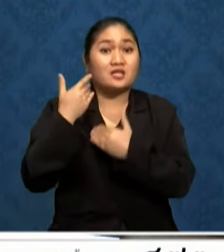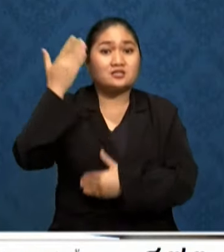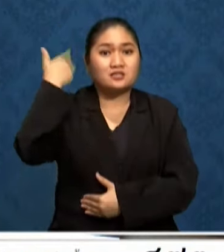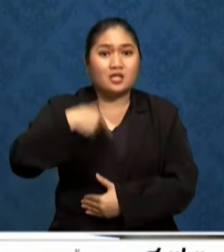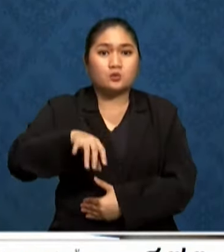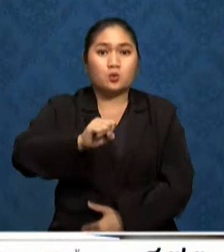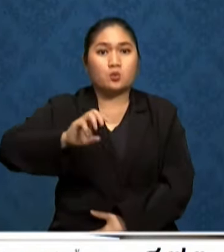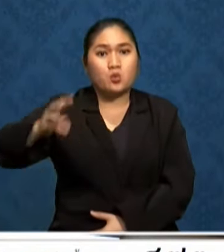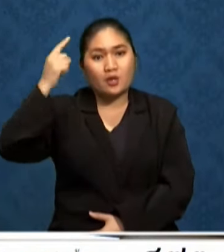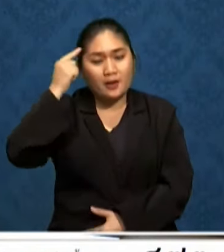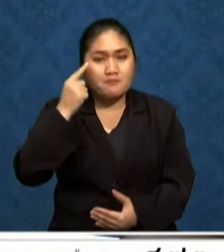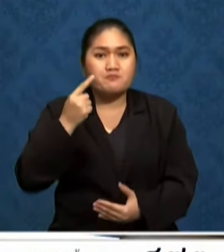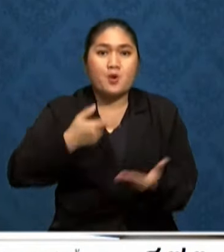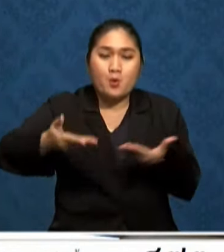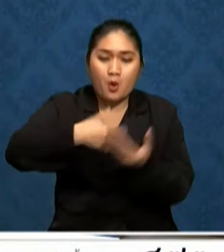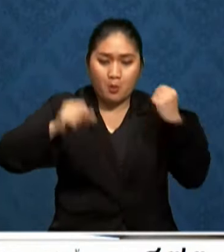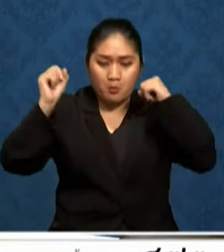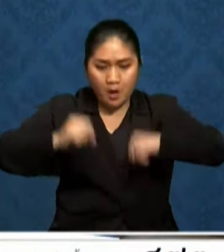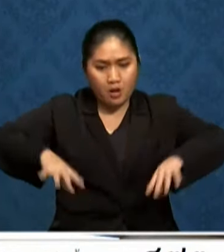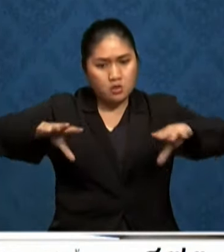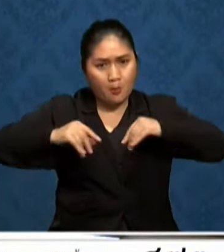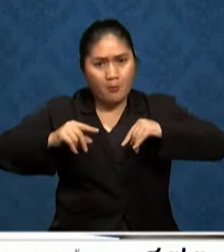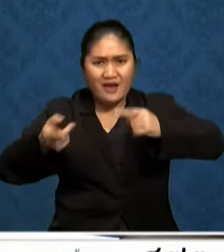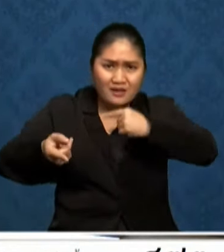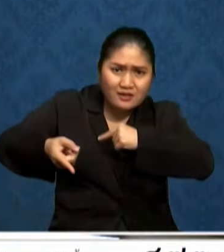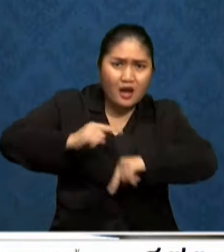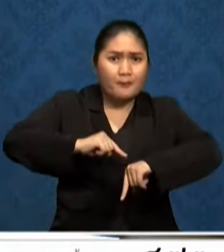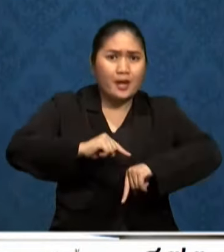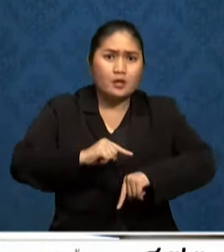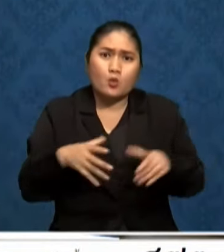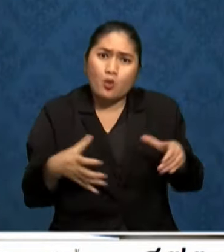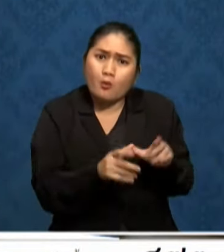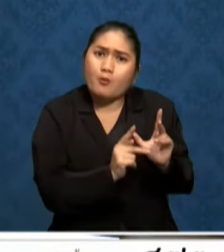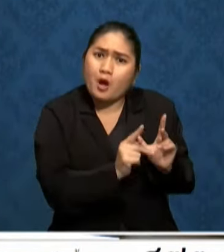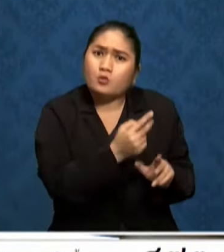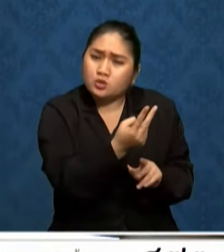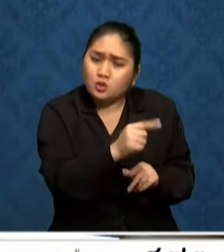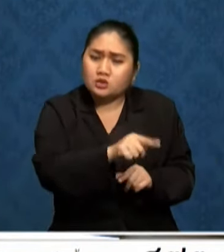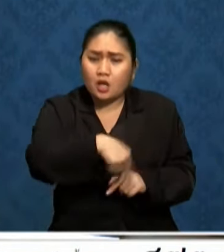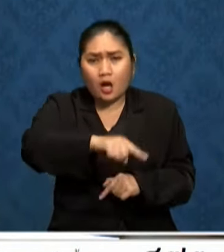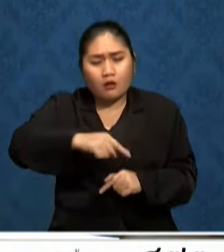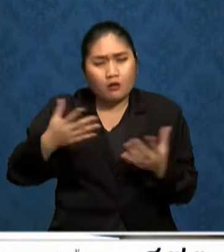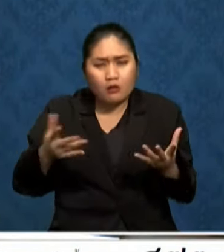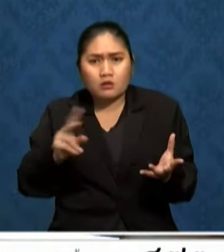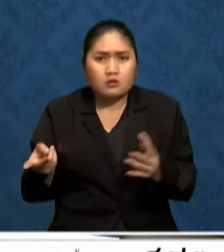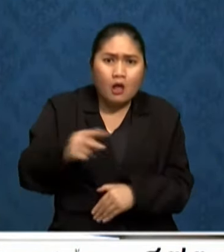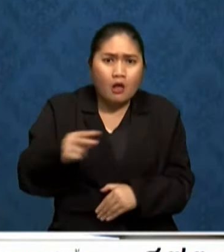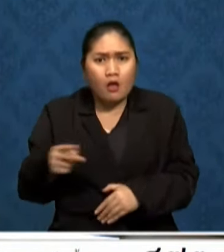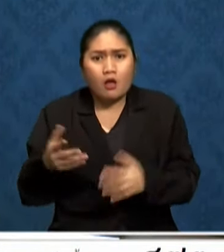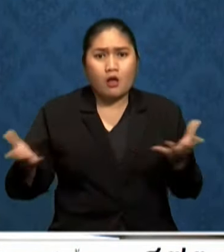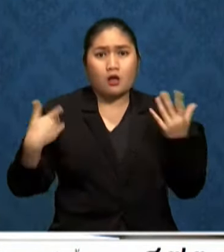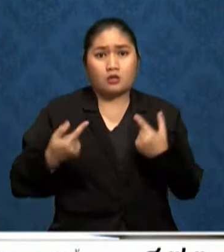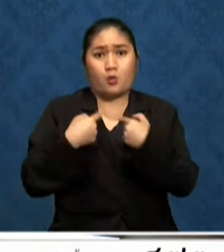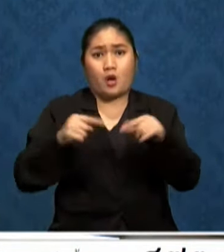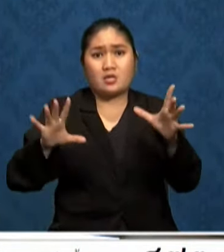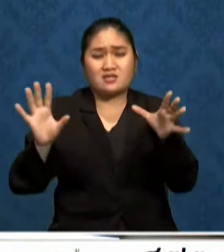ครัทางพทิสภาพานั้นกได้มมติเหชอบให้กลบไปใช้กฎิการเสียงข้างมาก 2 ชั้น หอว่า Double Majorityสำหรปชาิที่เกี่